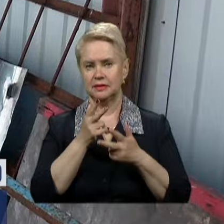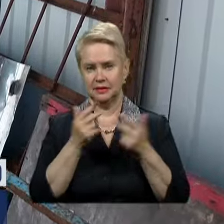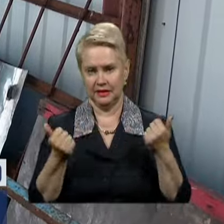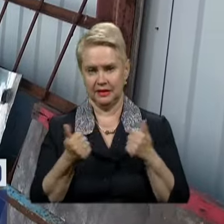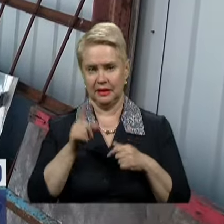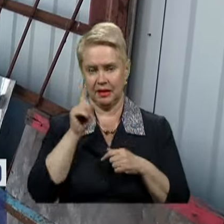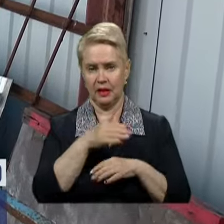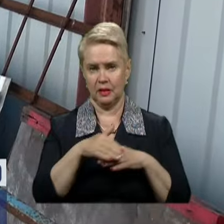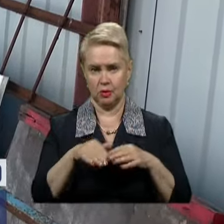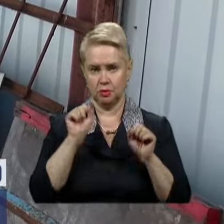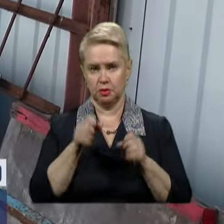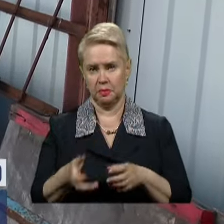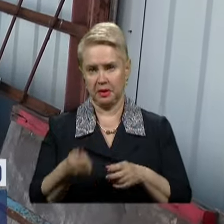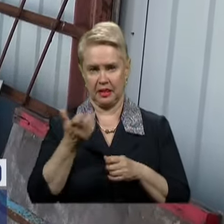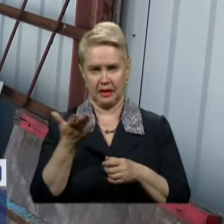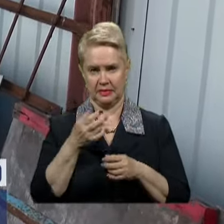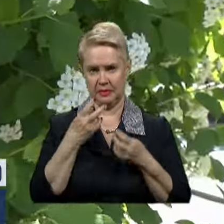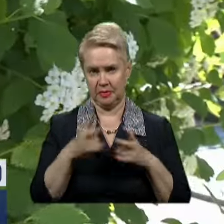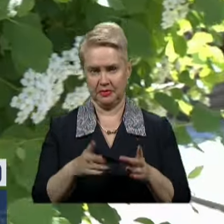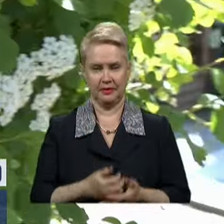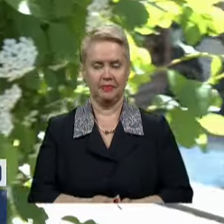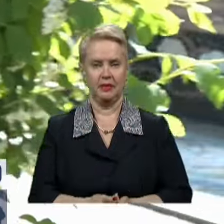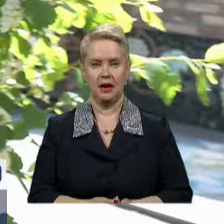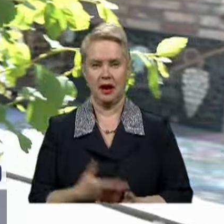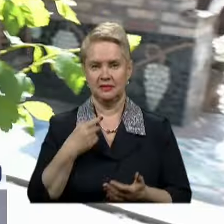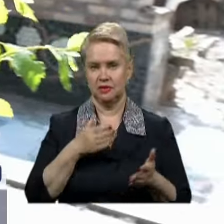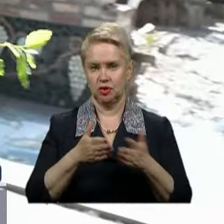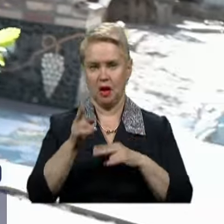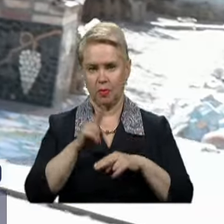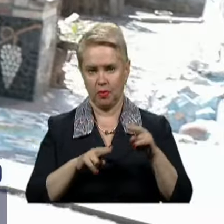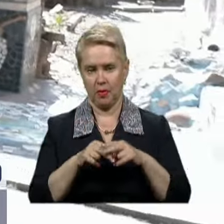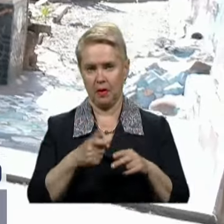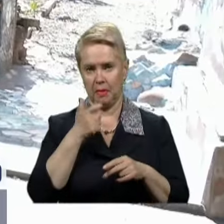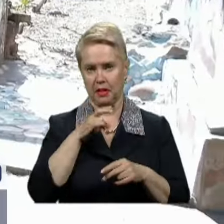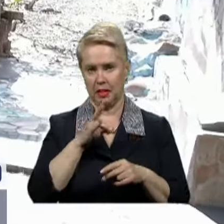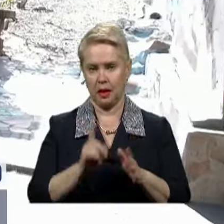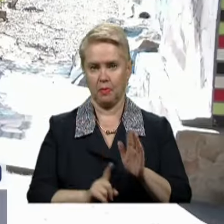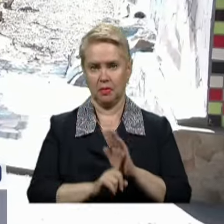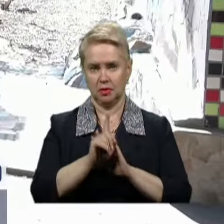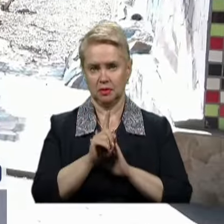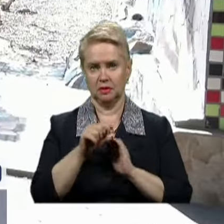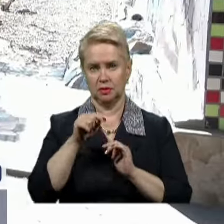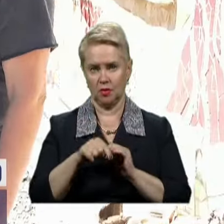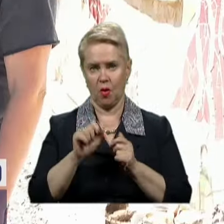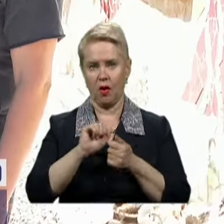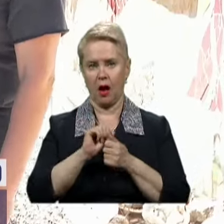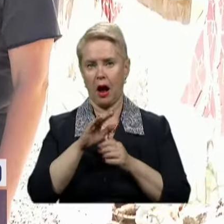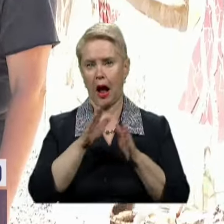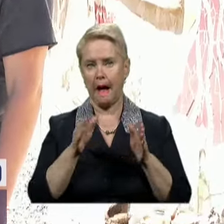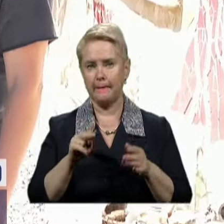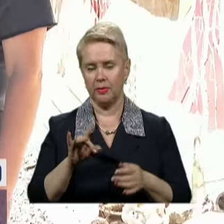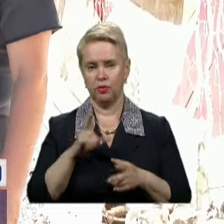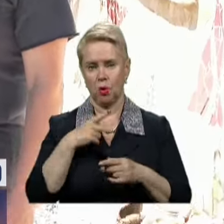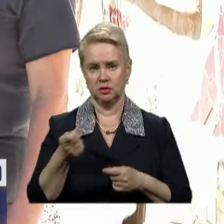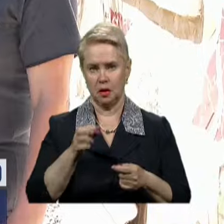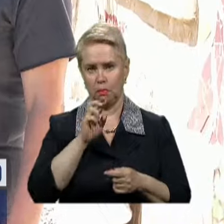зізнається, навіть на вулиці може підібрати якийсь непотріб. А свій шлях будівельника пані Наталія почала із цього каміну. Донька